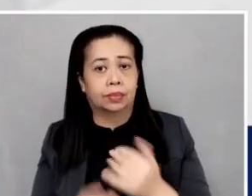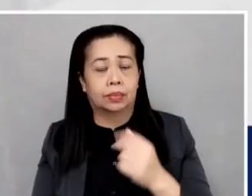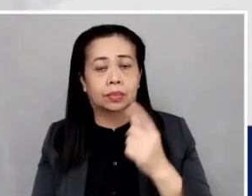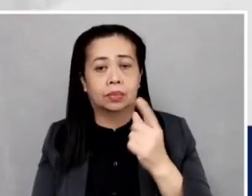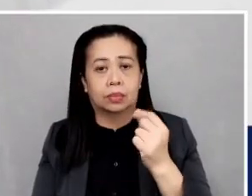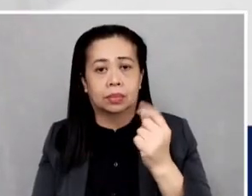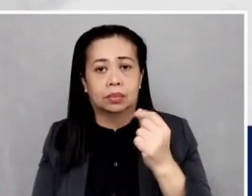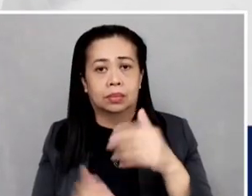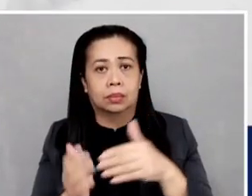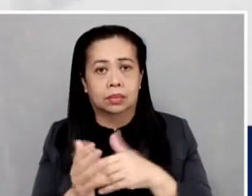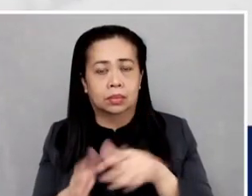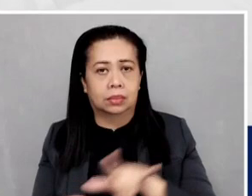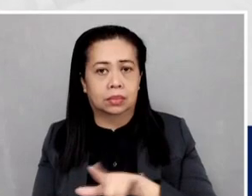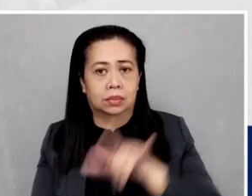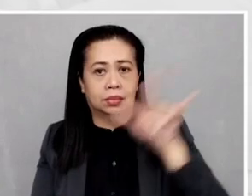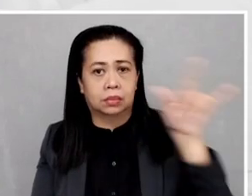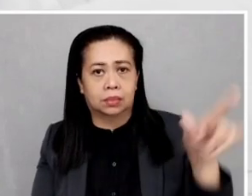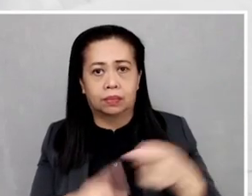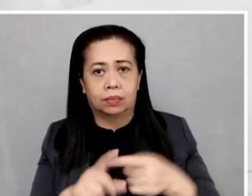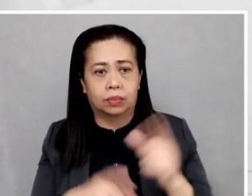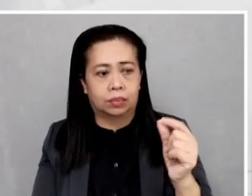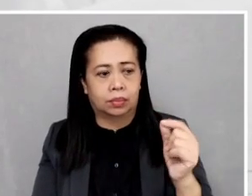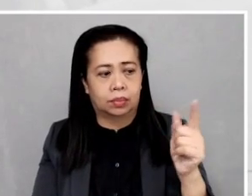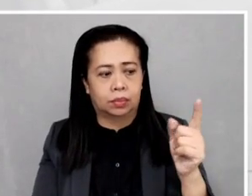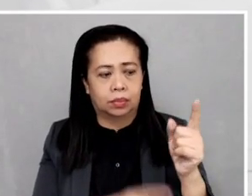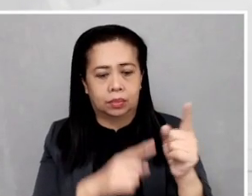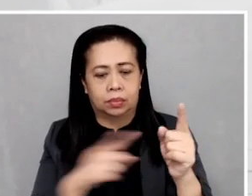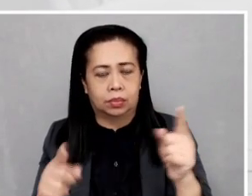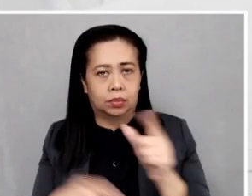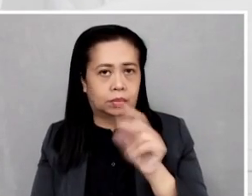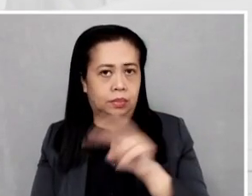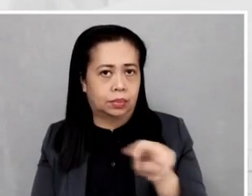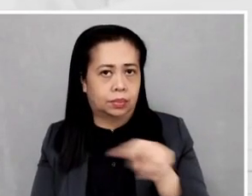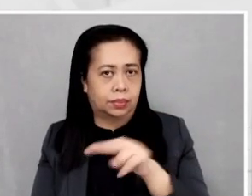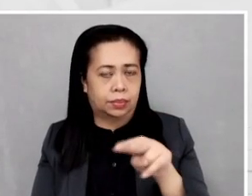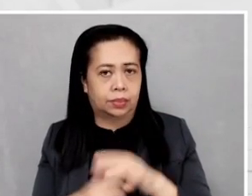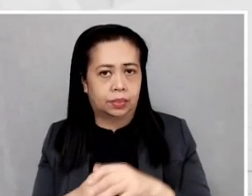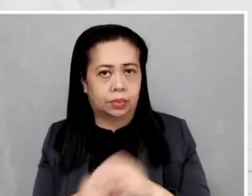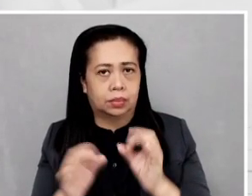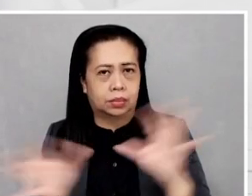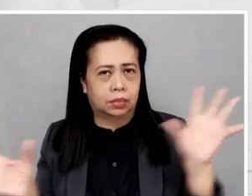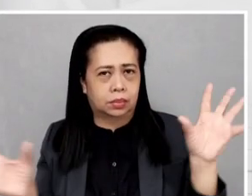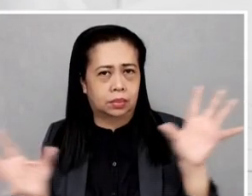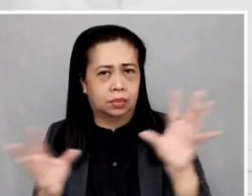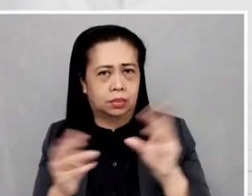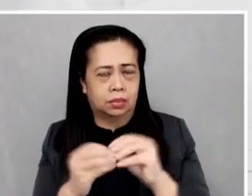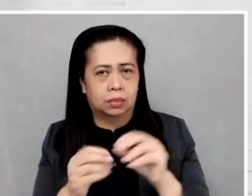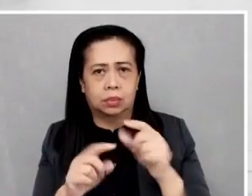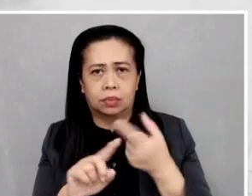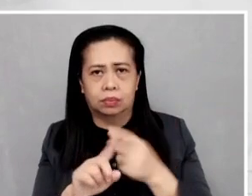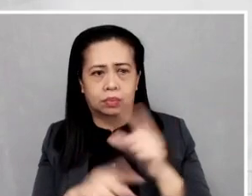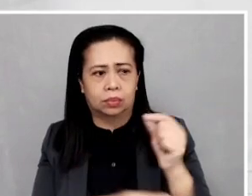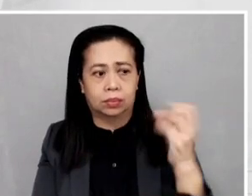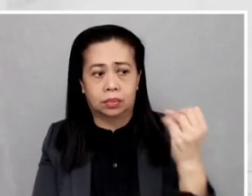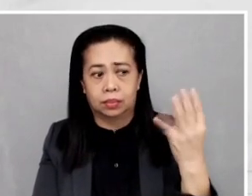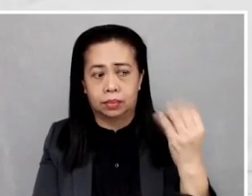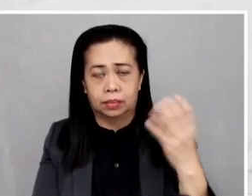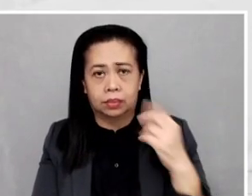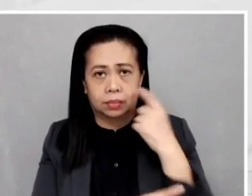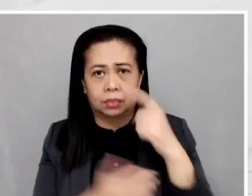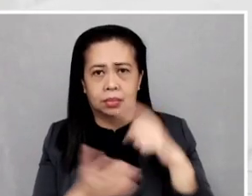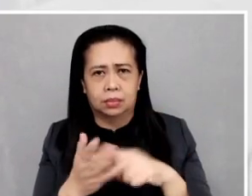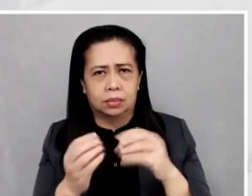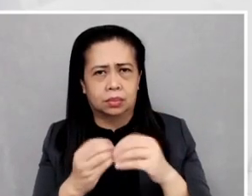20,000 naman ang umalis mula 2021 hanggang 2022. At kung susumahin mula 2015, makikitang